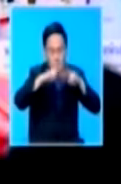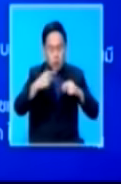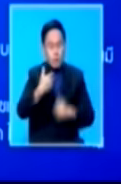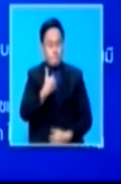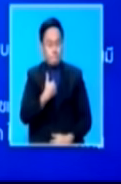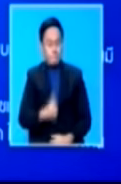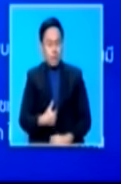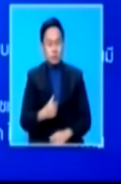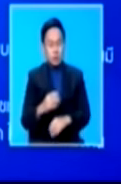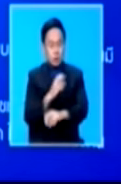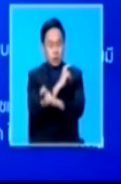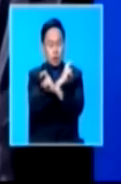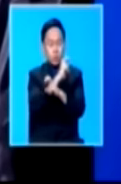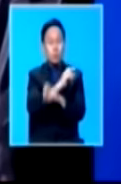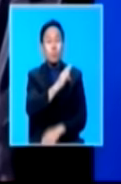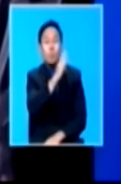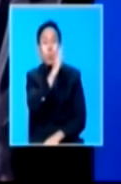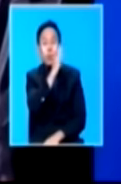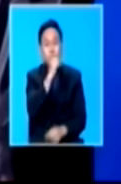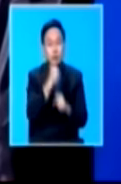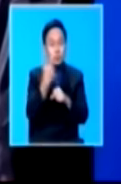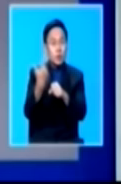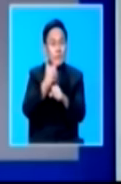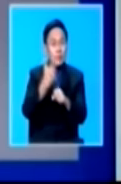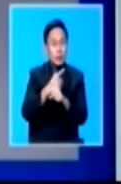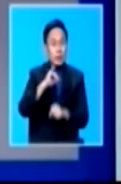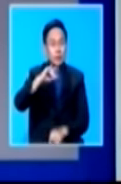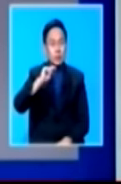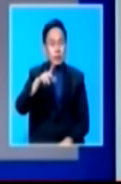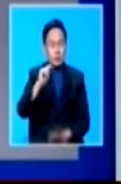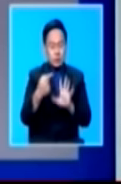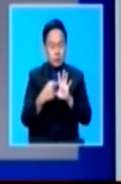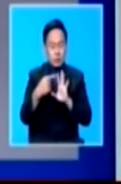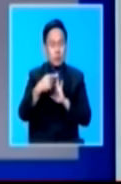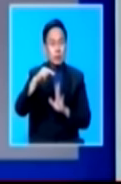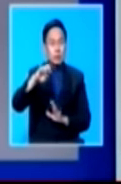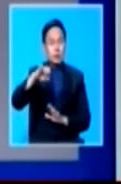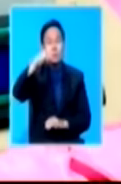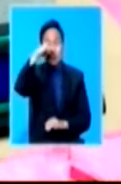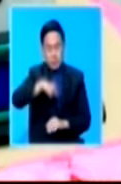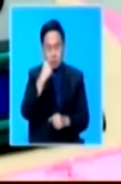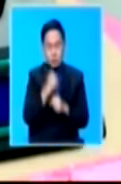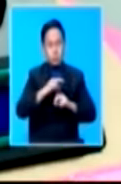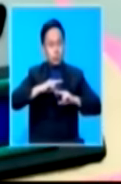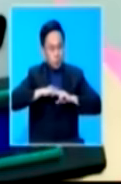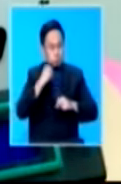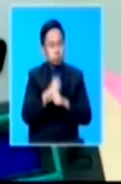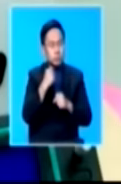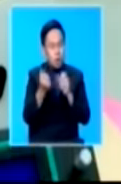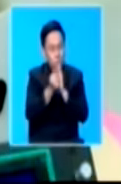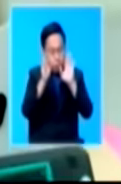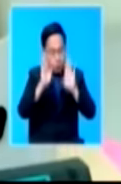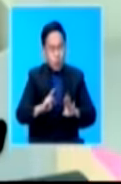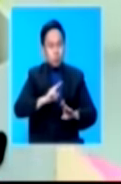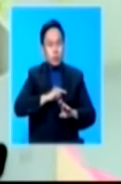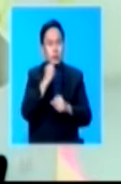ตัดใส่กระดูกเทียมซึ่งผลิตจากโลหะไทเทเนียมด้วยการพิมพ์3 มิตินะครับด้วยเครื่อง CT สแกนเพื่อใส่ทดแทนก